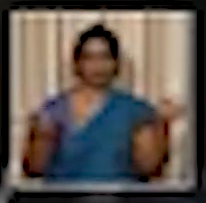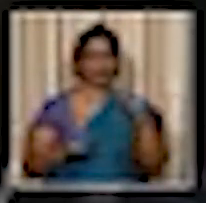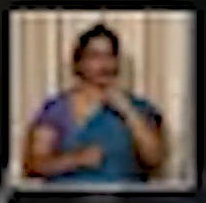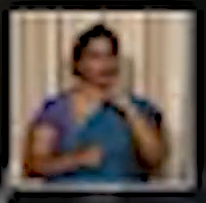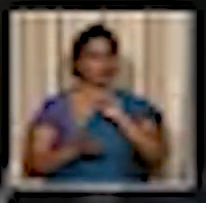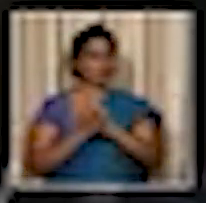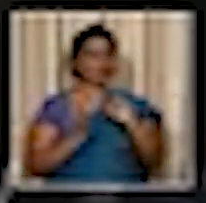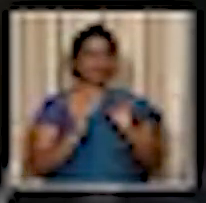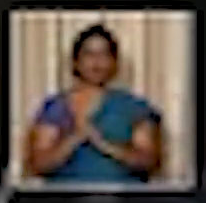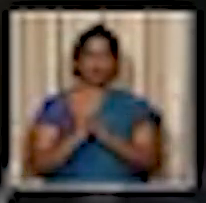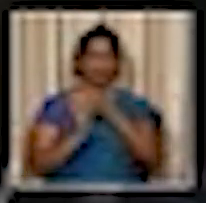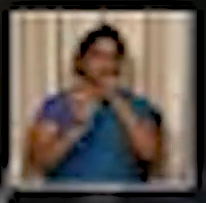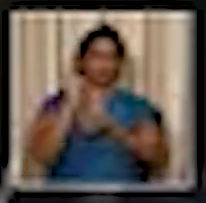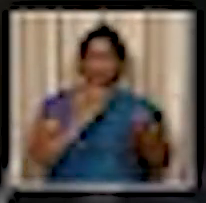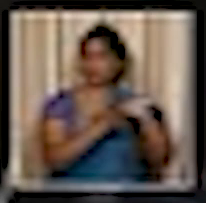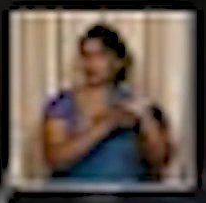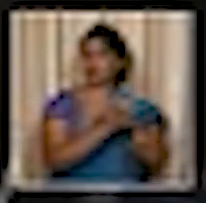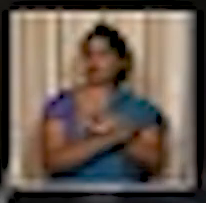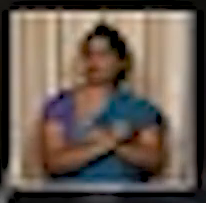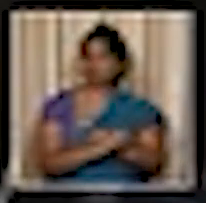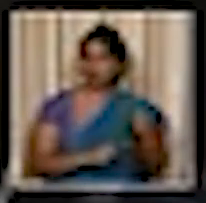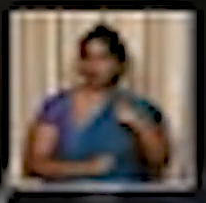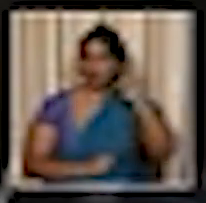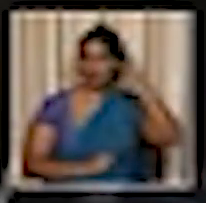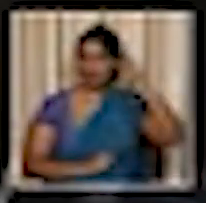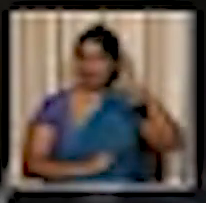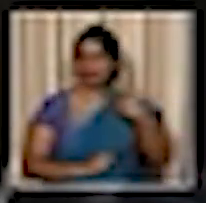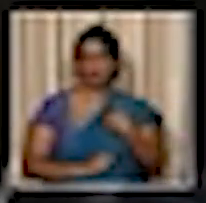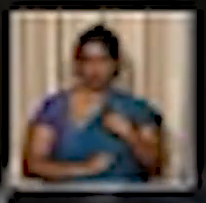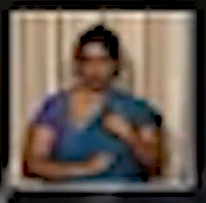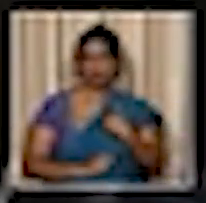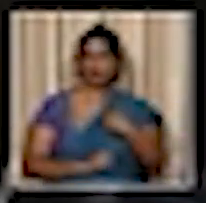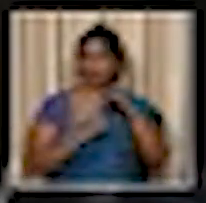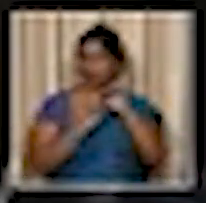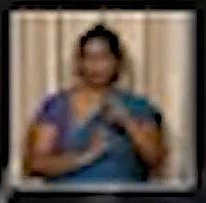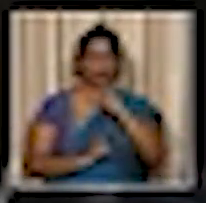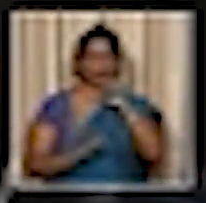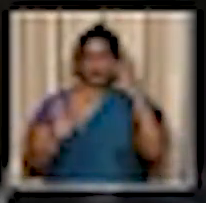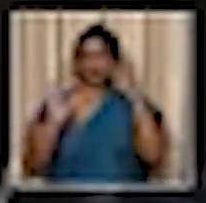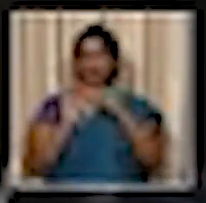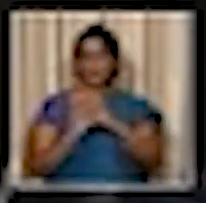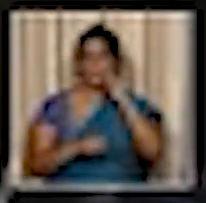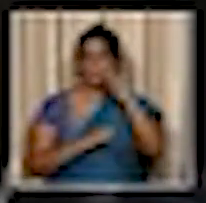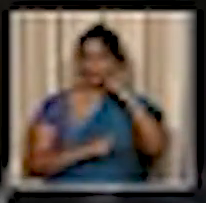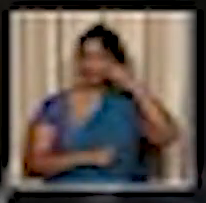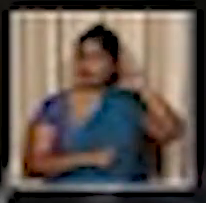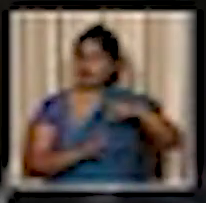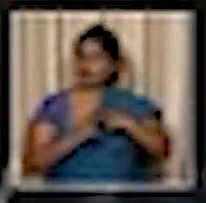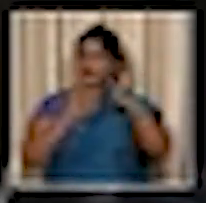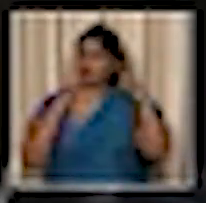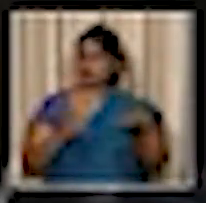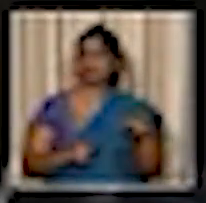සේවා කොමිසමට පැමිණිල්ලක්වත් කර නොමැති බව මගේ විශ්වාසයයි. ඒ අධිකරණය පිළිබඳව ජනතා විශ්වාසය බරපත